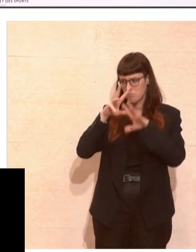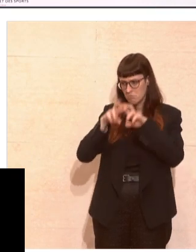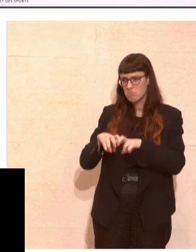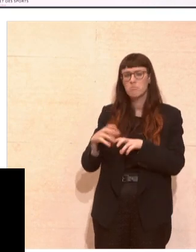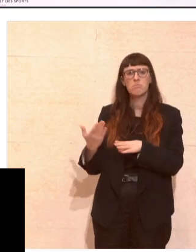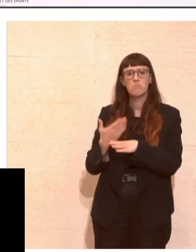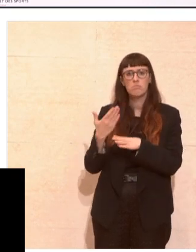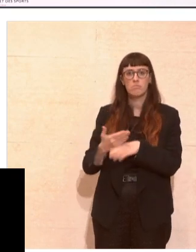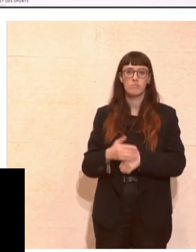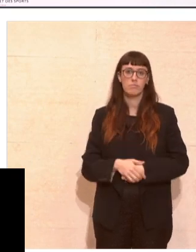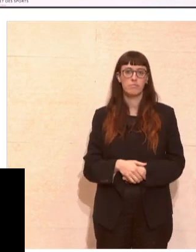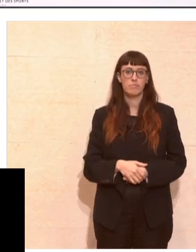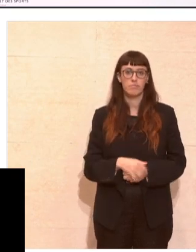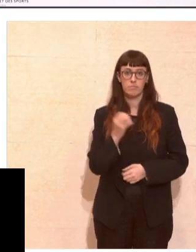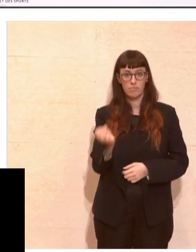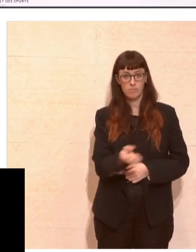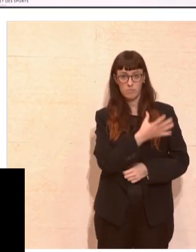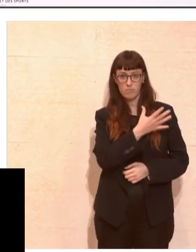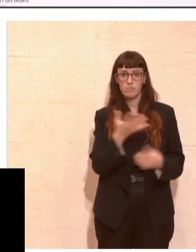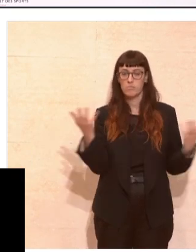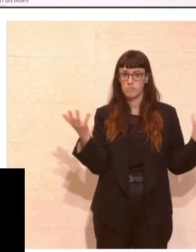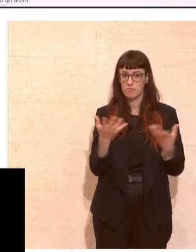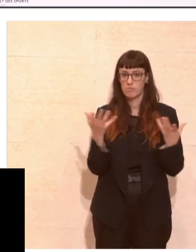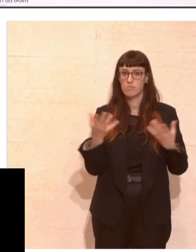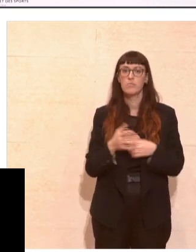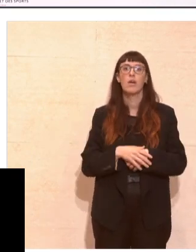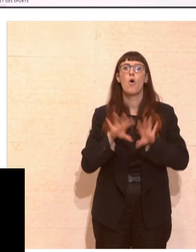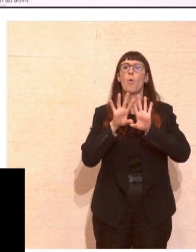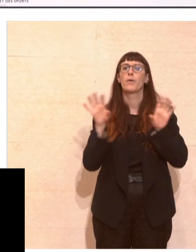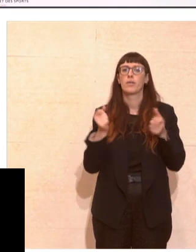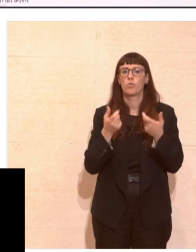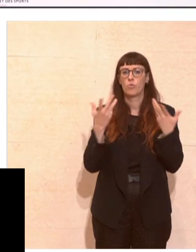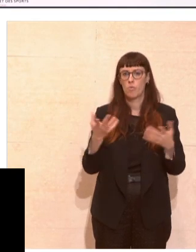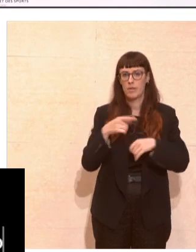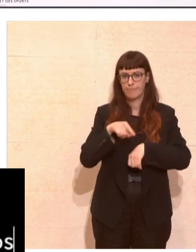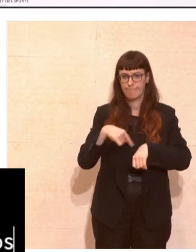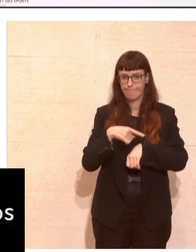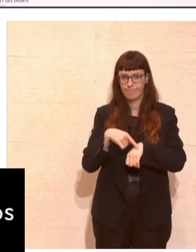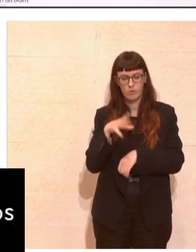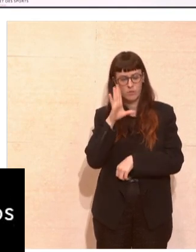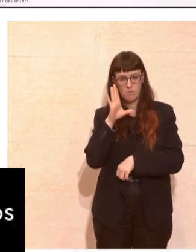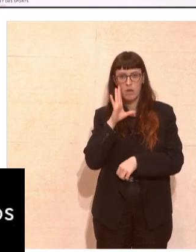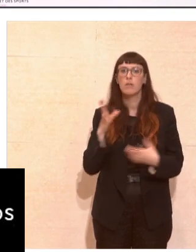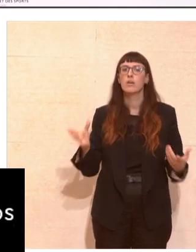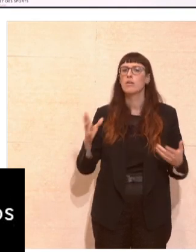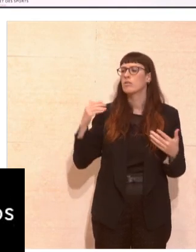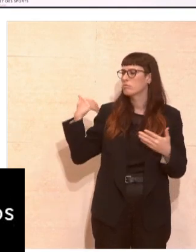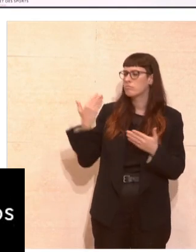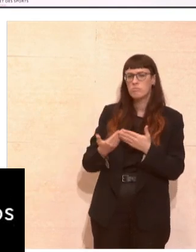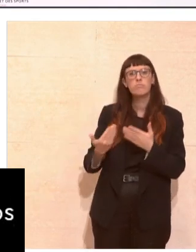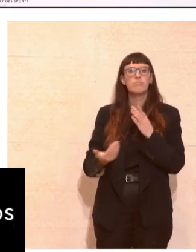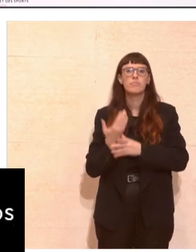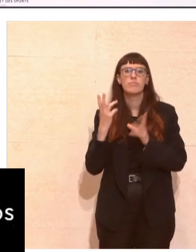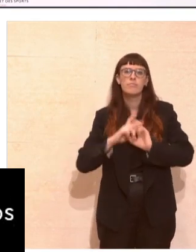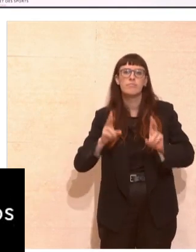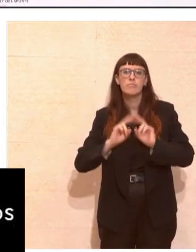En gris clair, ici, qu'est-ce que je vous montre? Je vous montre le temps de sommeil le week-end. On voit qu'il y a un rebond de sommeil, on en a reparlé. Plus ce rebond est